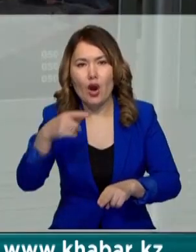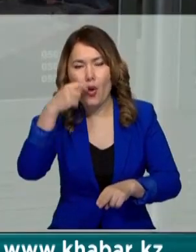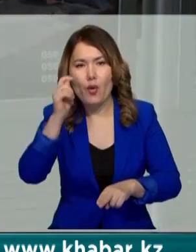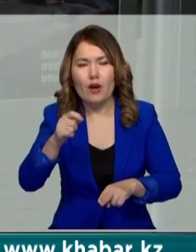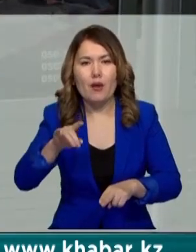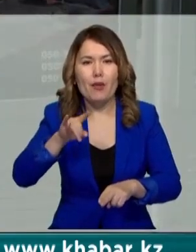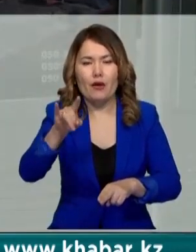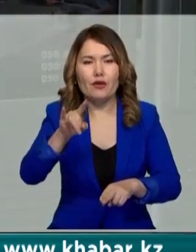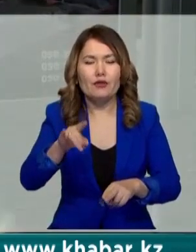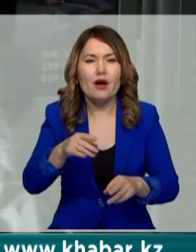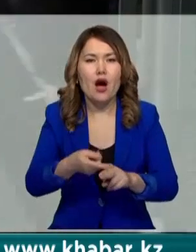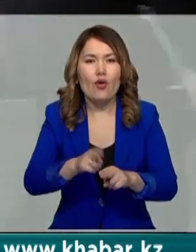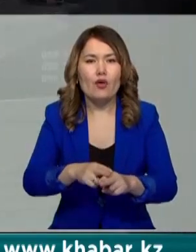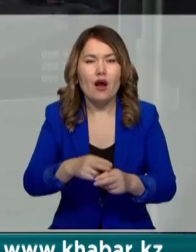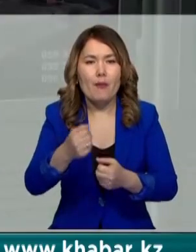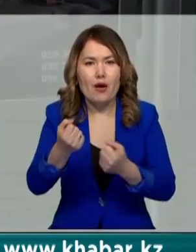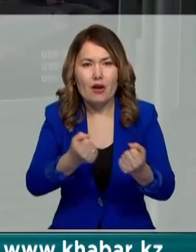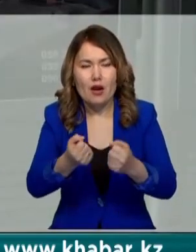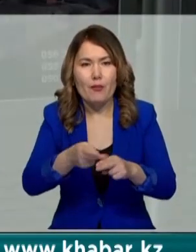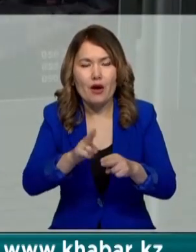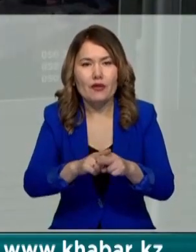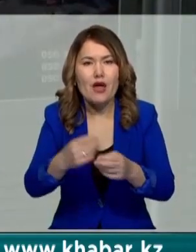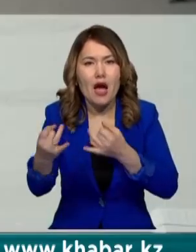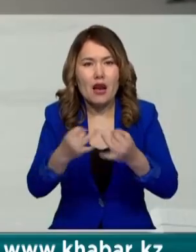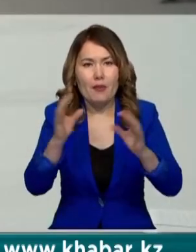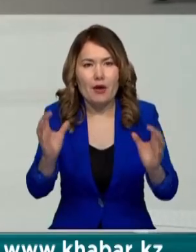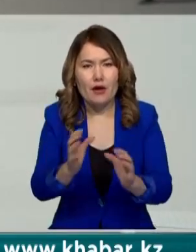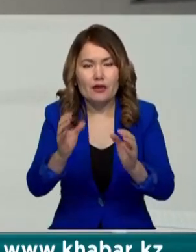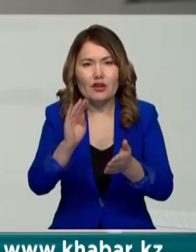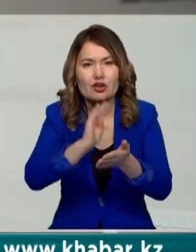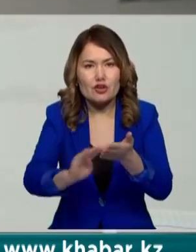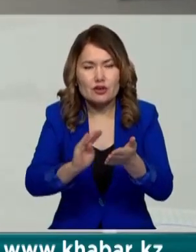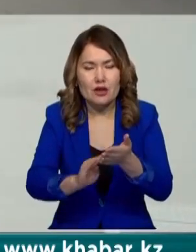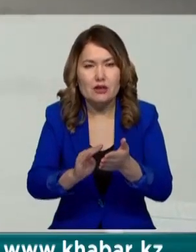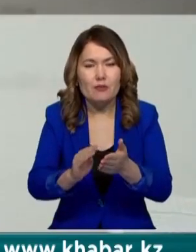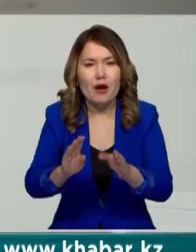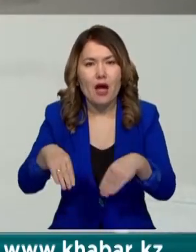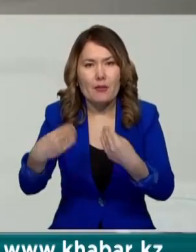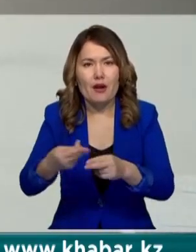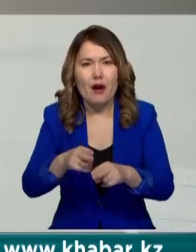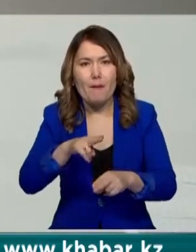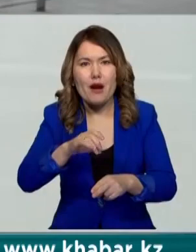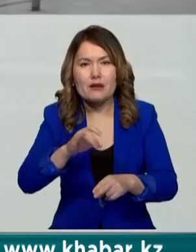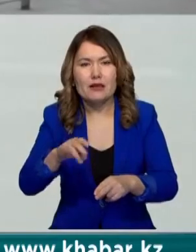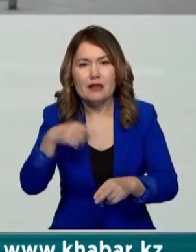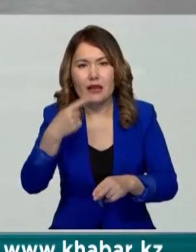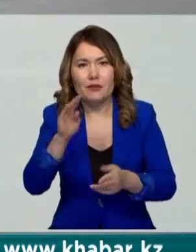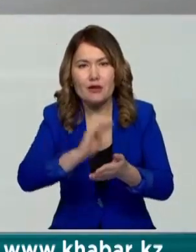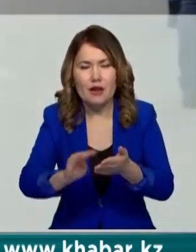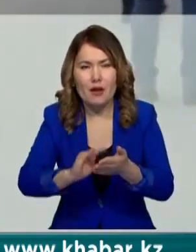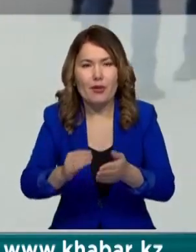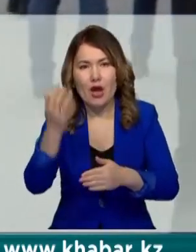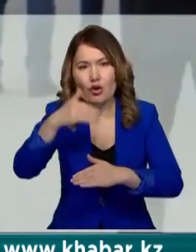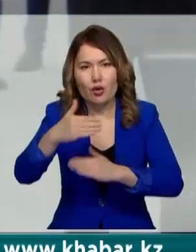Украинаға Боинг ұшағының ұшқышы мен диспетчердің әңгімесі сақталған жазба ұсынған болатын. Парсы тілінде жазылған стенограммаға